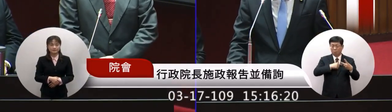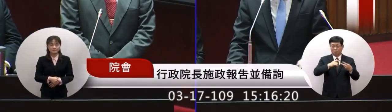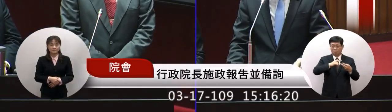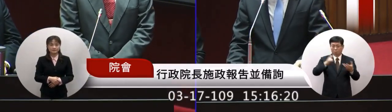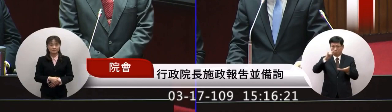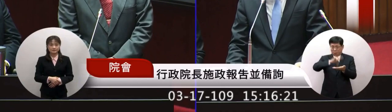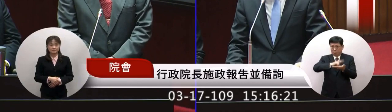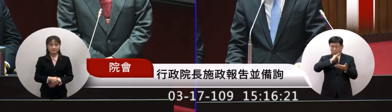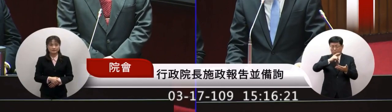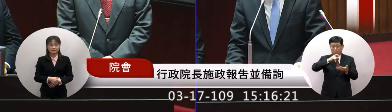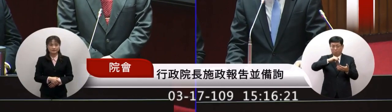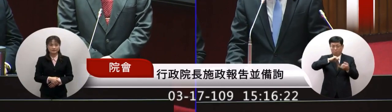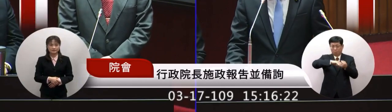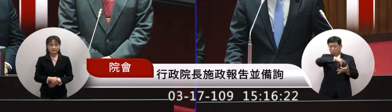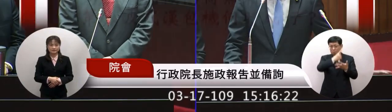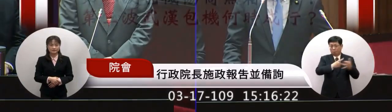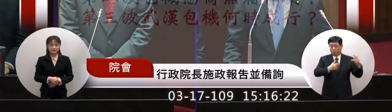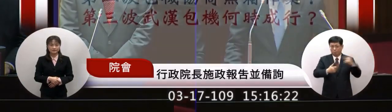机啊，